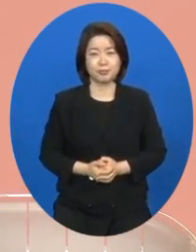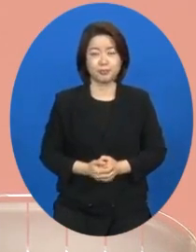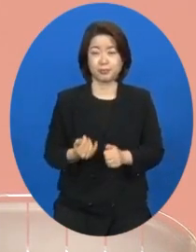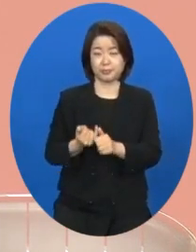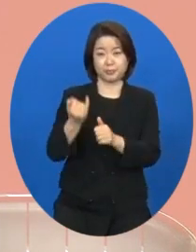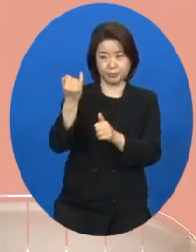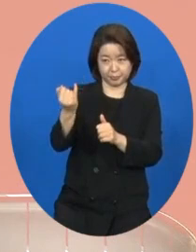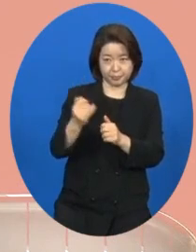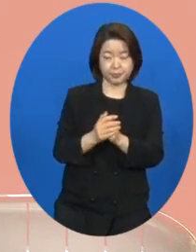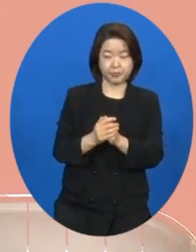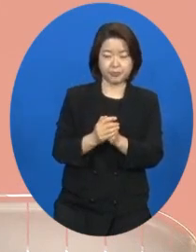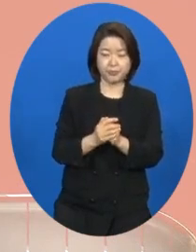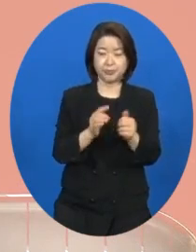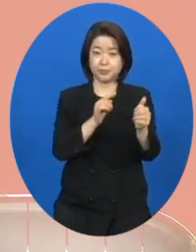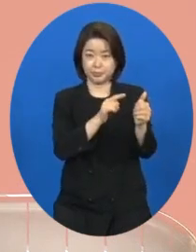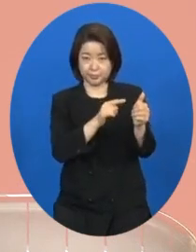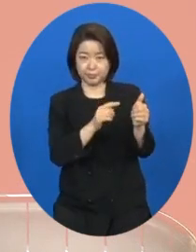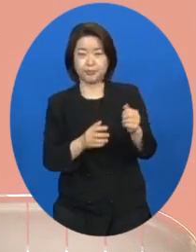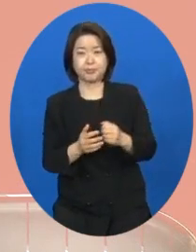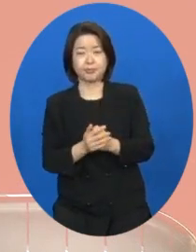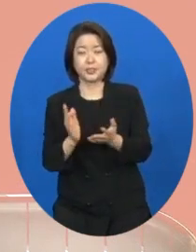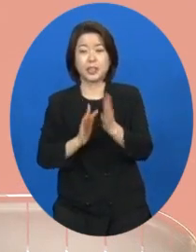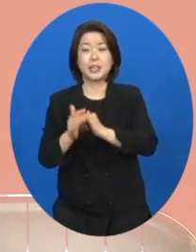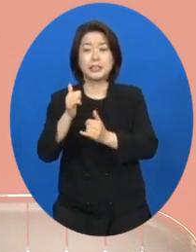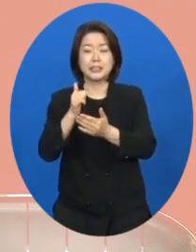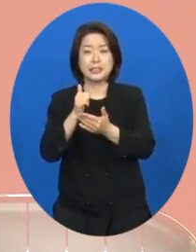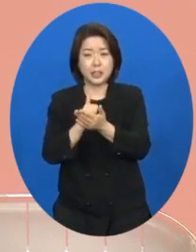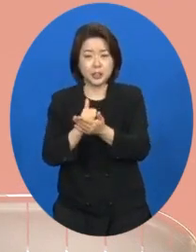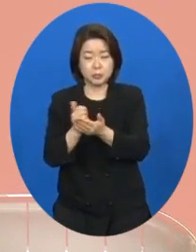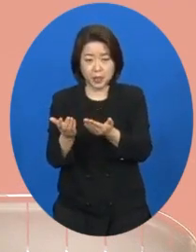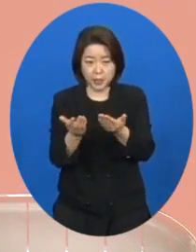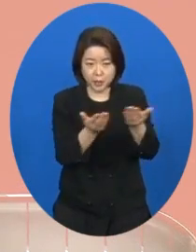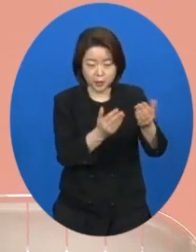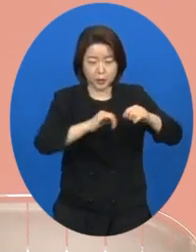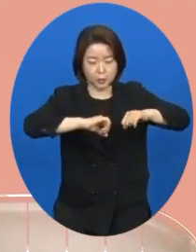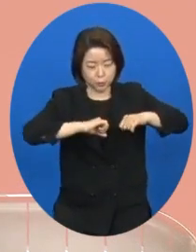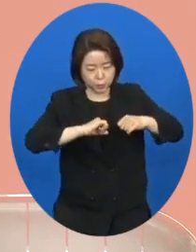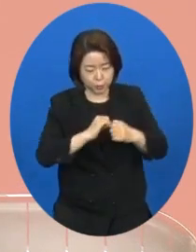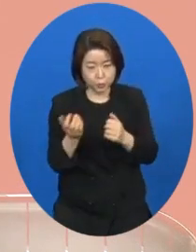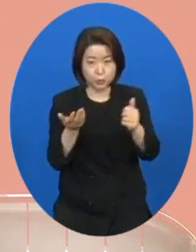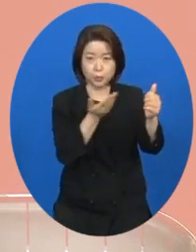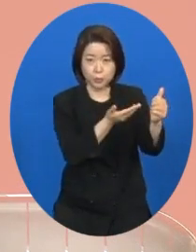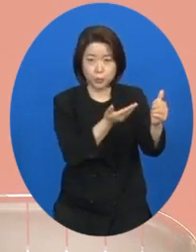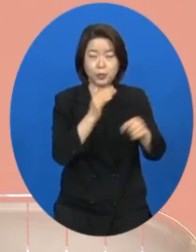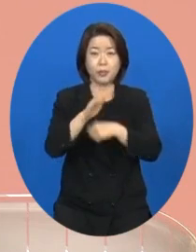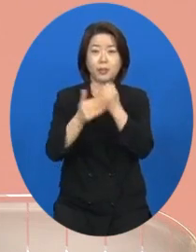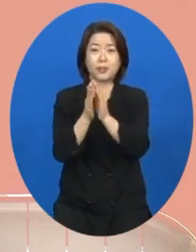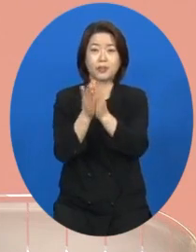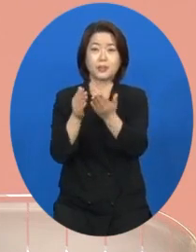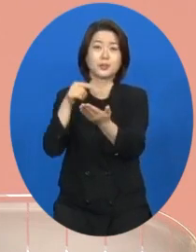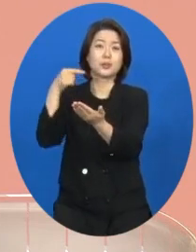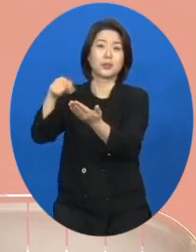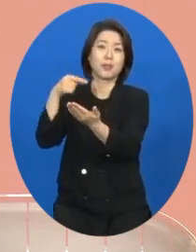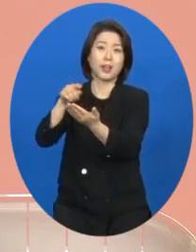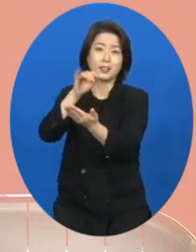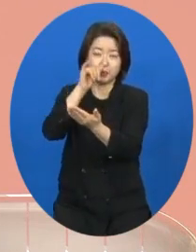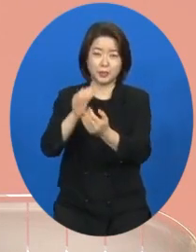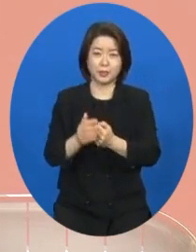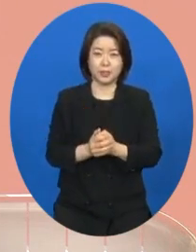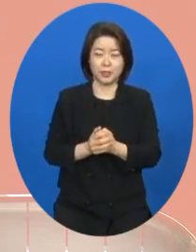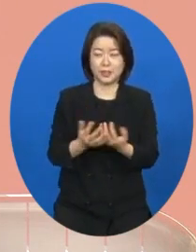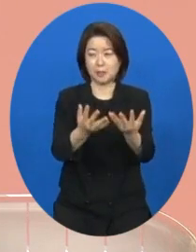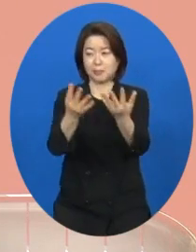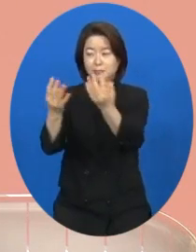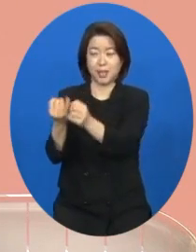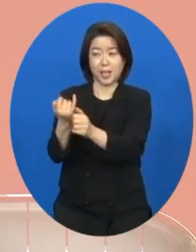아내가 남편에게 예수님에게 하듯이 순종하라. 성경이 가르침이에요. 근데 많은